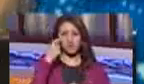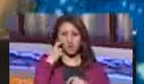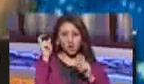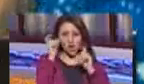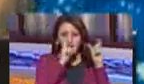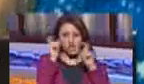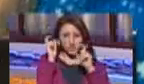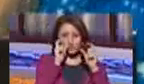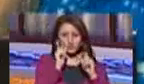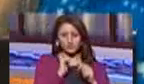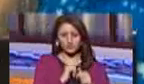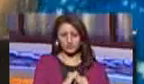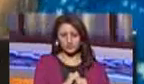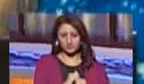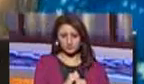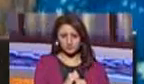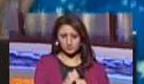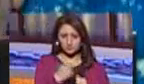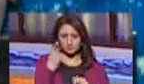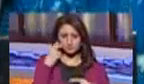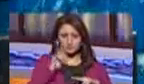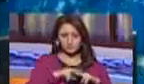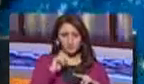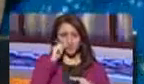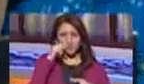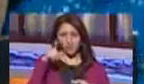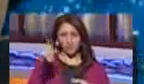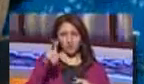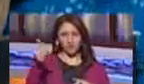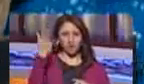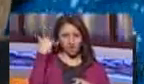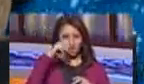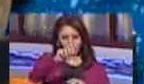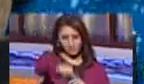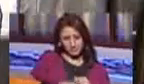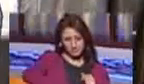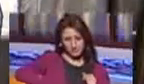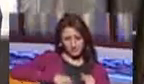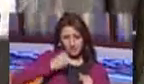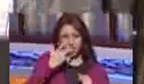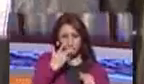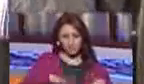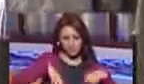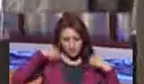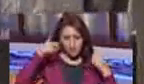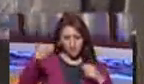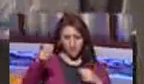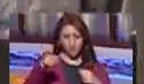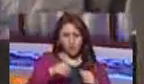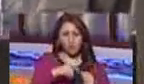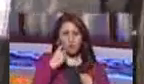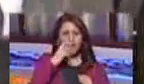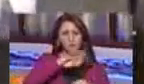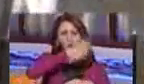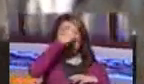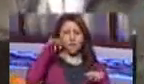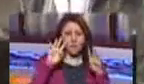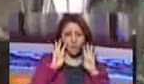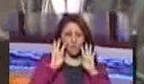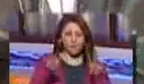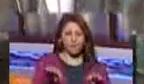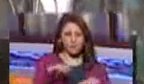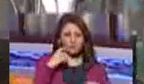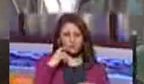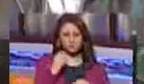حمادة صابر مبيض المحارة المسحول في محيط قصر الاتحادية والتي أثارت قضيته اهتمام